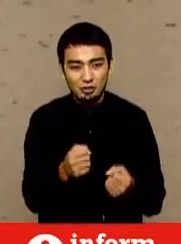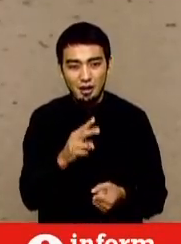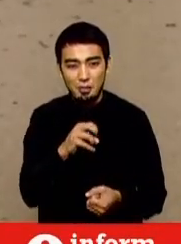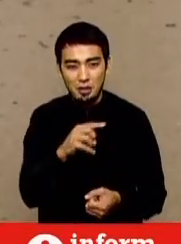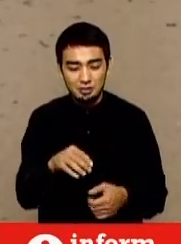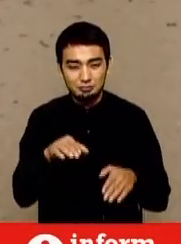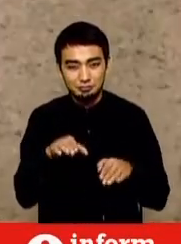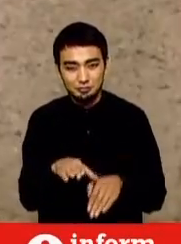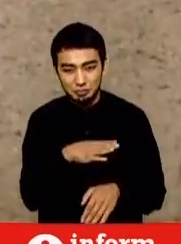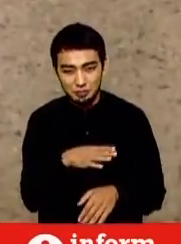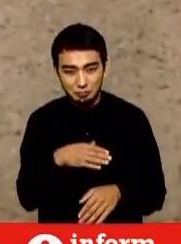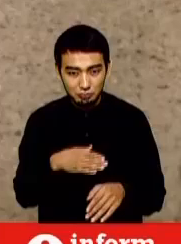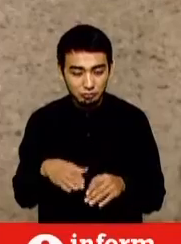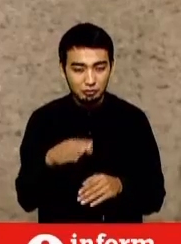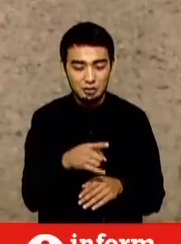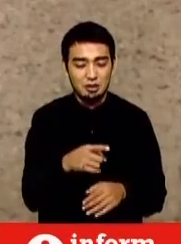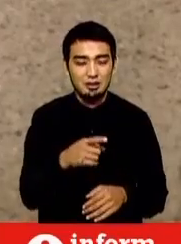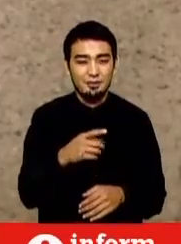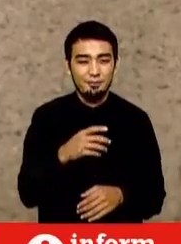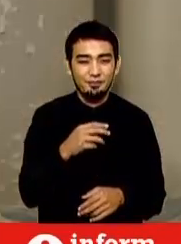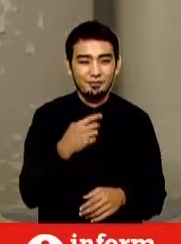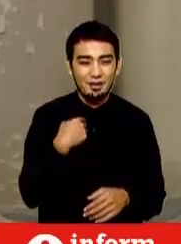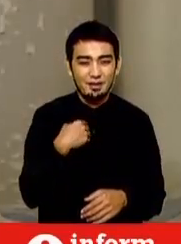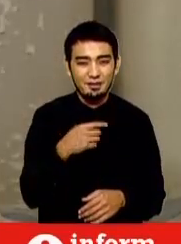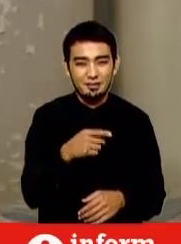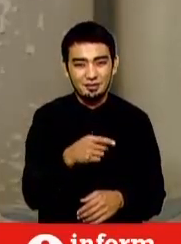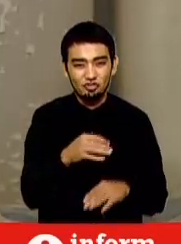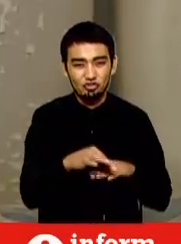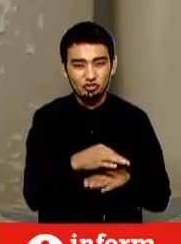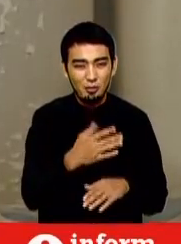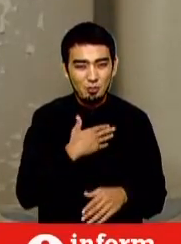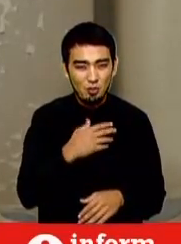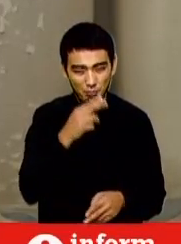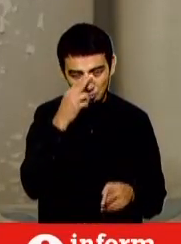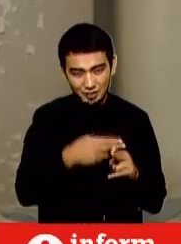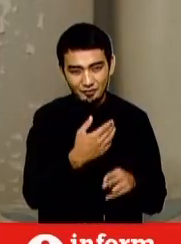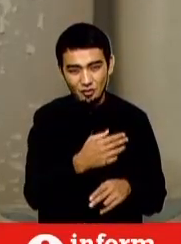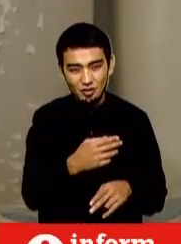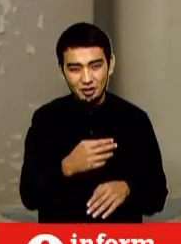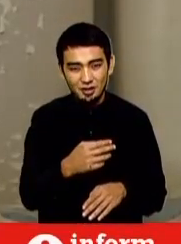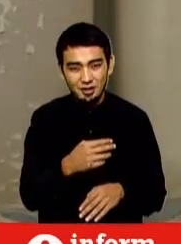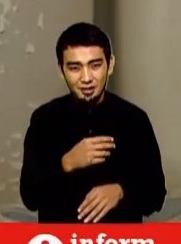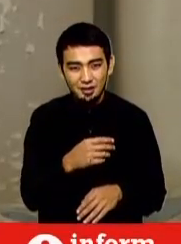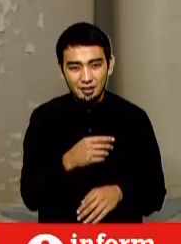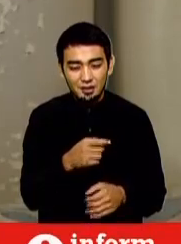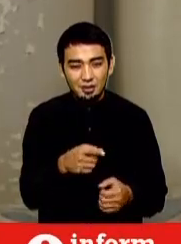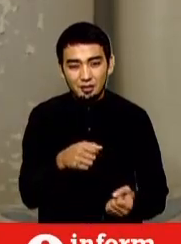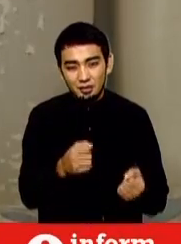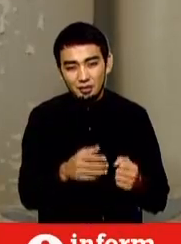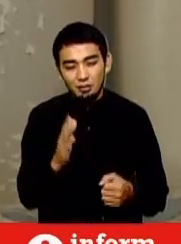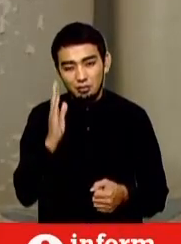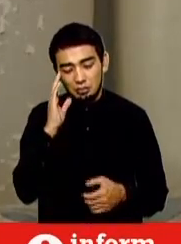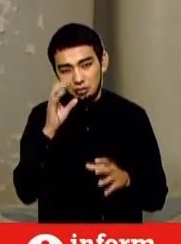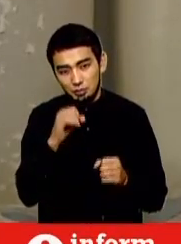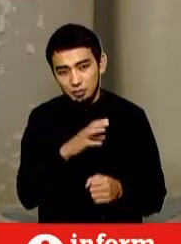онсыз да жарақат алған келінімді де өлтірді деп қапалы. Бетіп бұрылып қалып қойған ғой, ұйықтап қалған ғой. Сонда